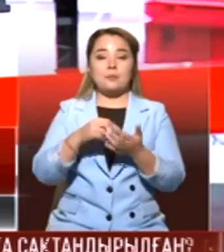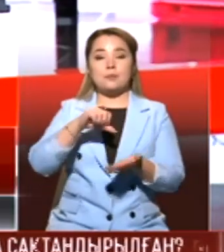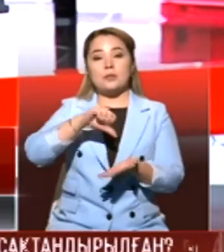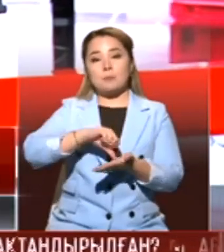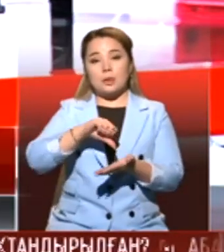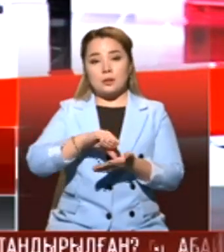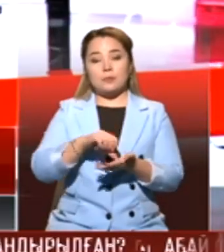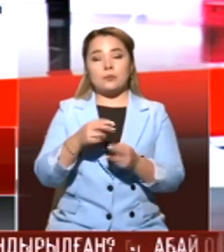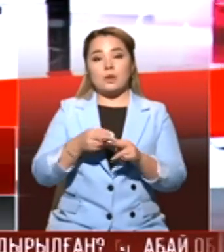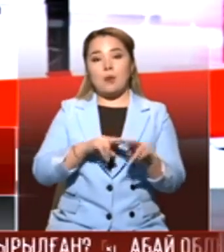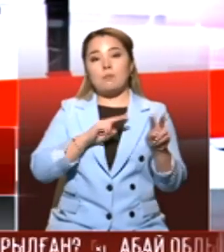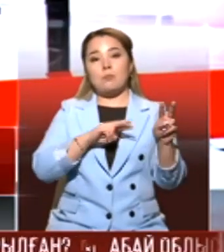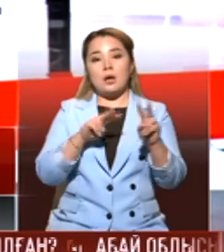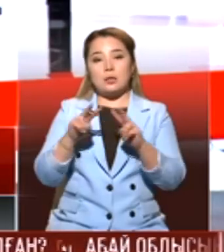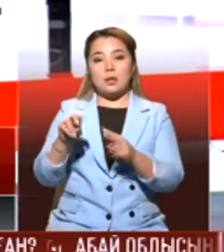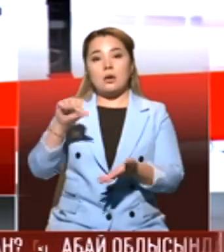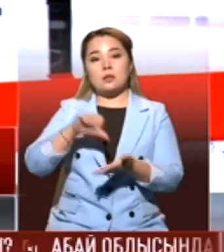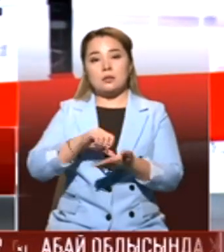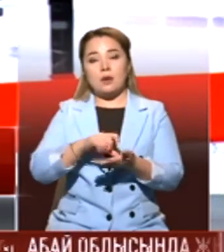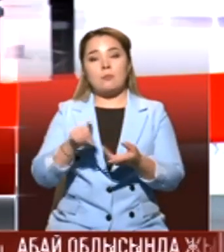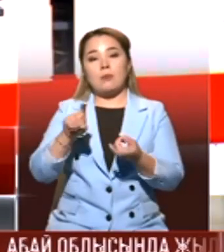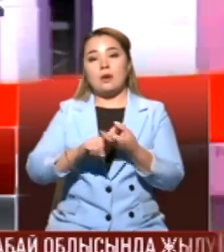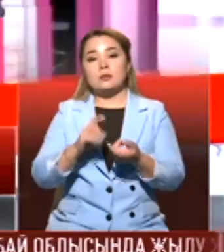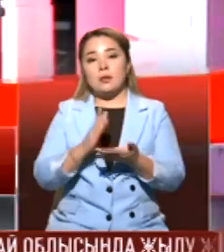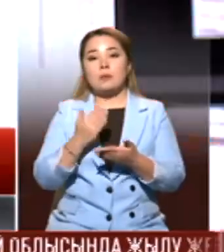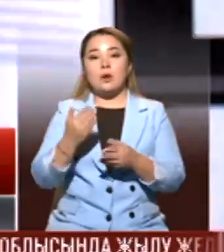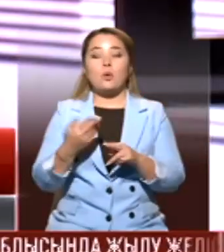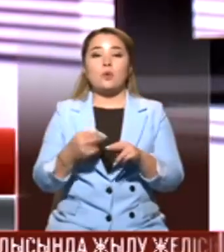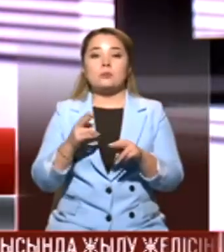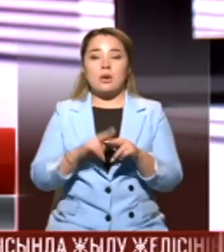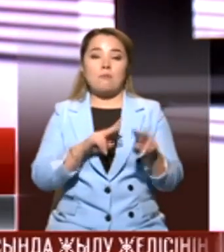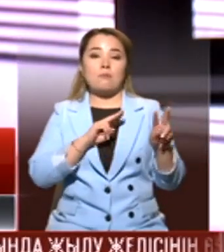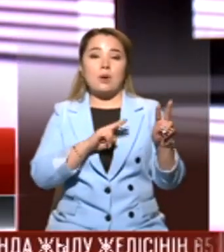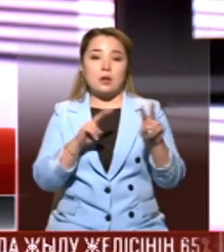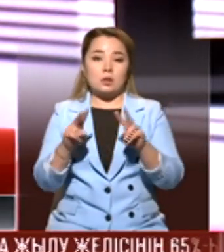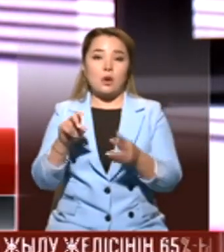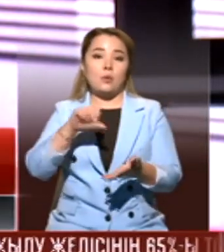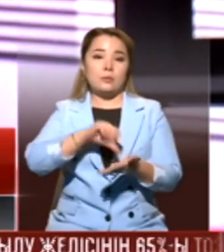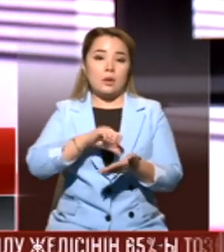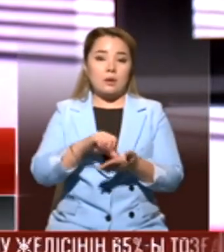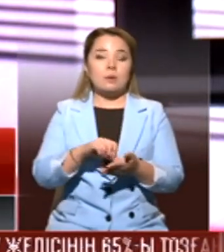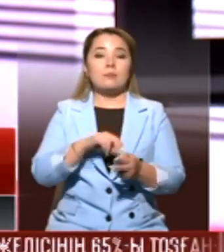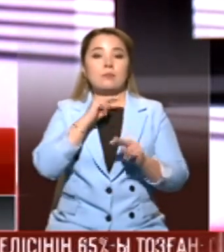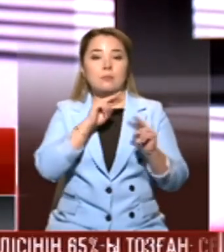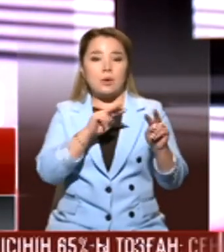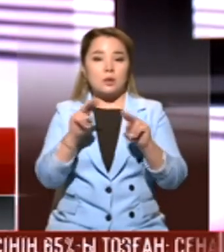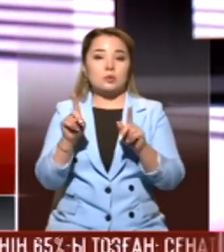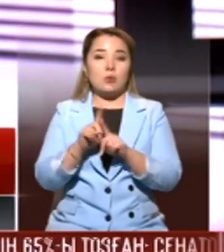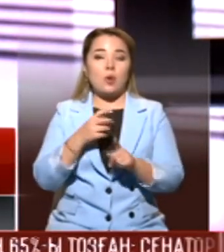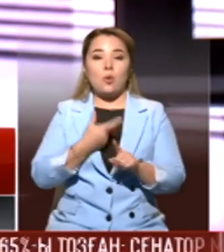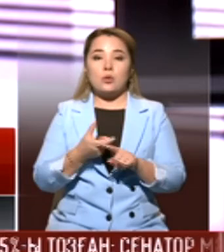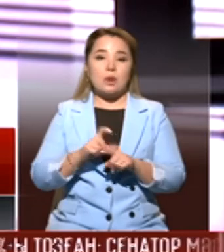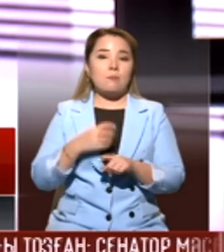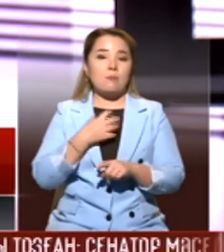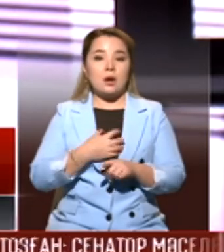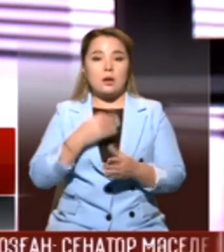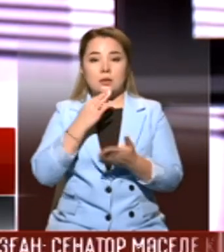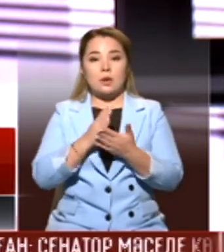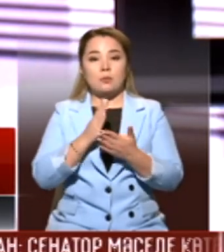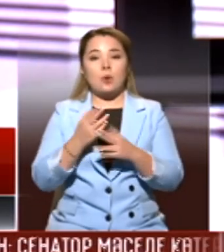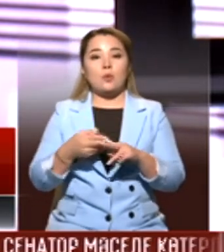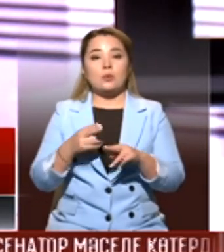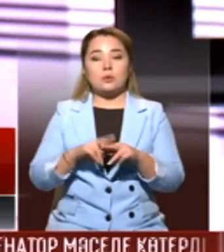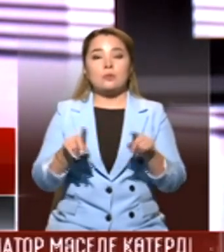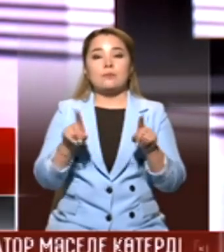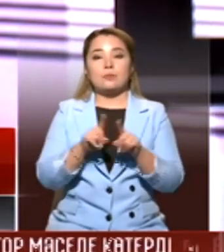пиғылы бақылаушының қырағылығына байланысты. Сондықтан бұл жерде бақылаушының болуы, байқаушының болуы ол өте маңызды. Және біз